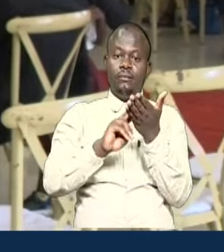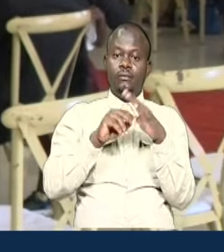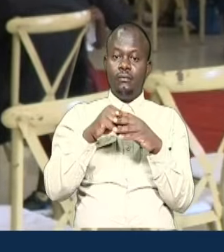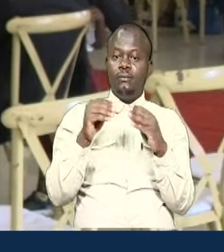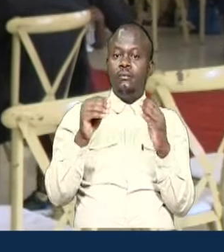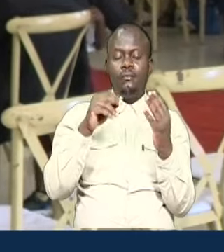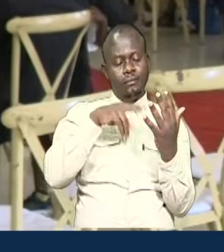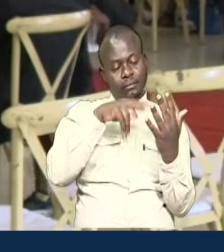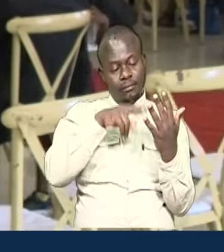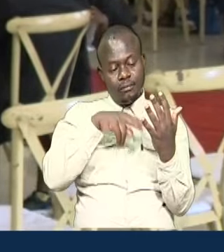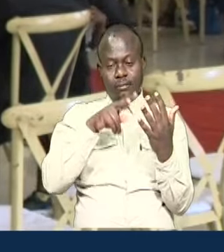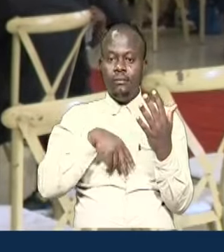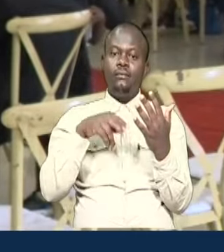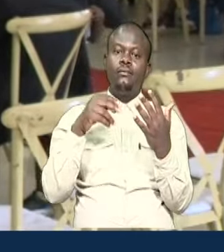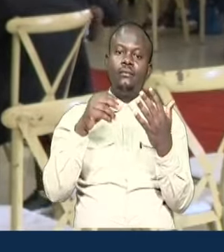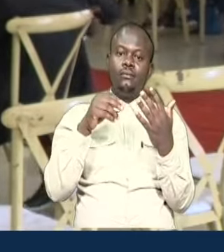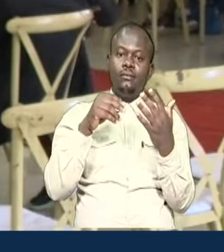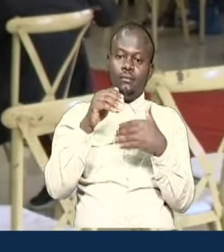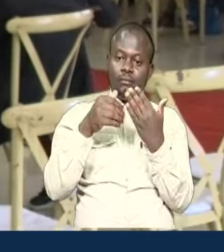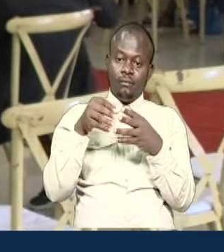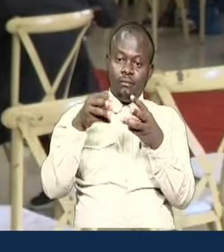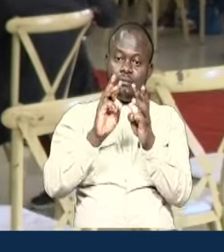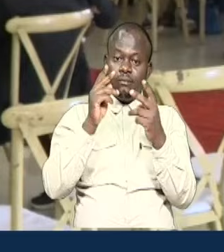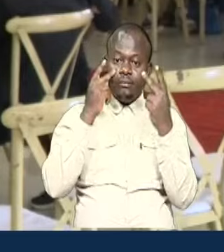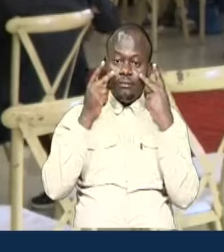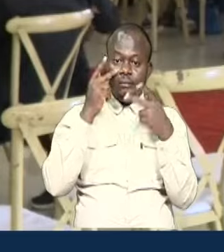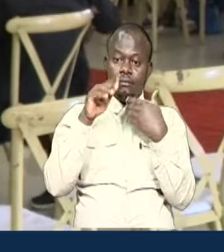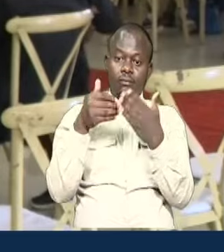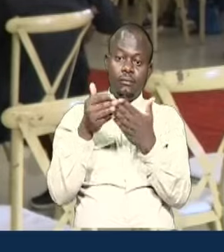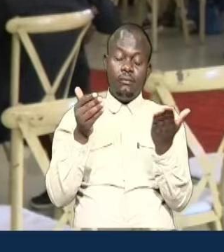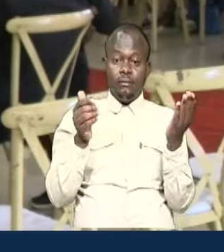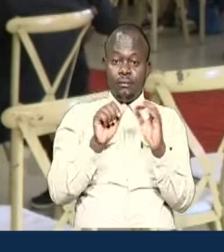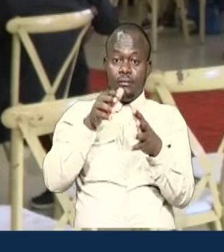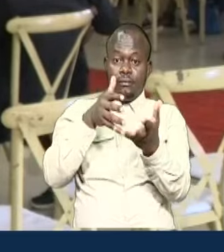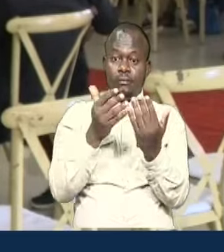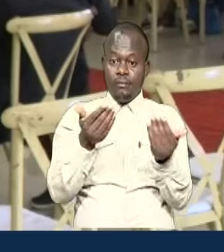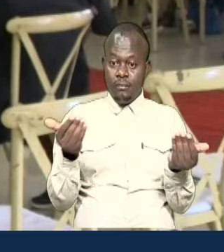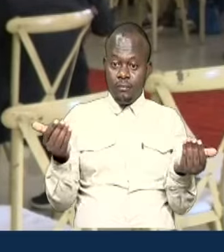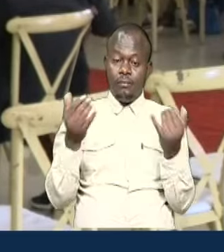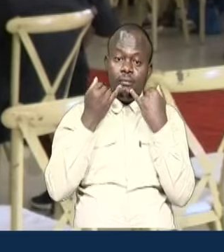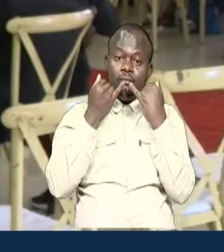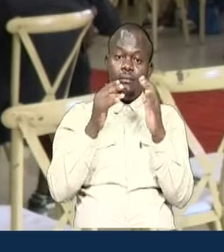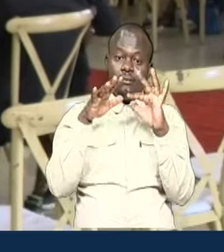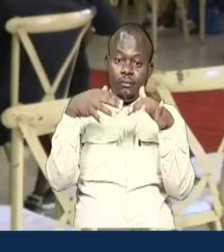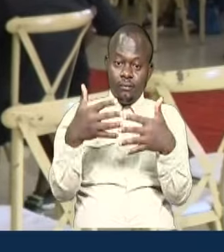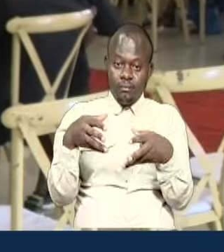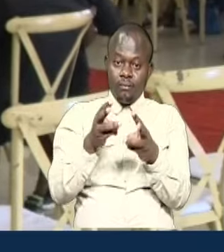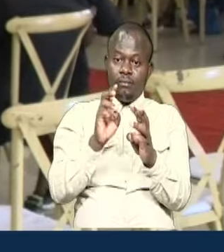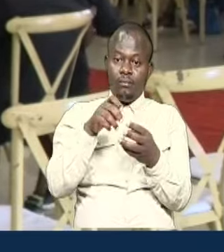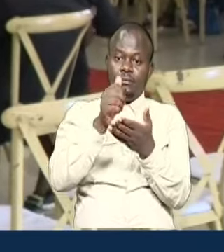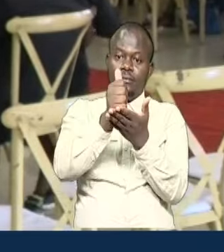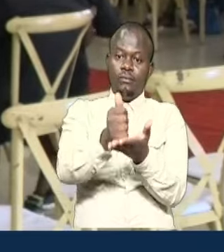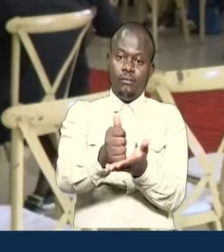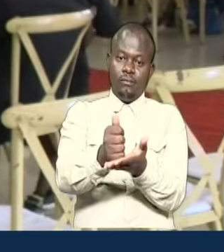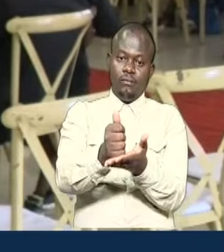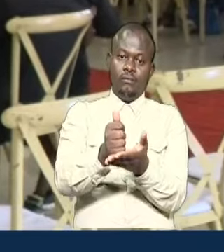amadikte menshi, umukoreshe gusoma, ku buryo usanga bakurikirana umwana bakubwira uko ugomba kumufasha